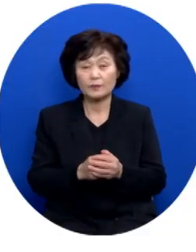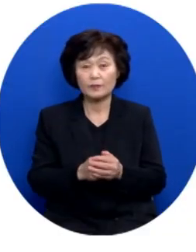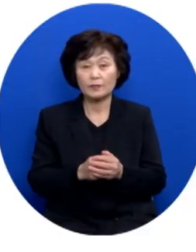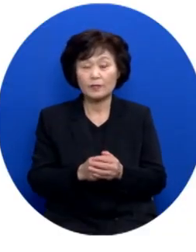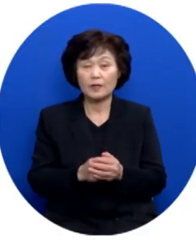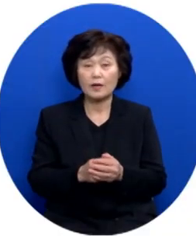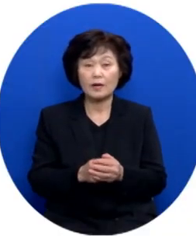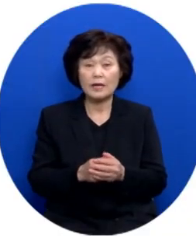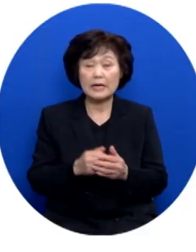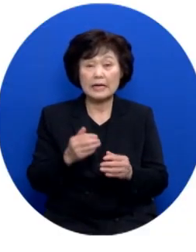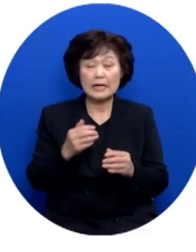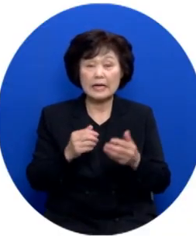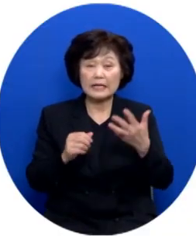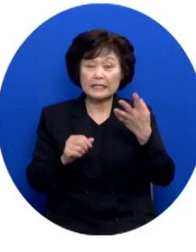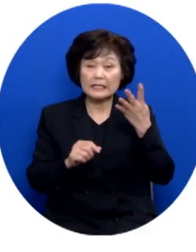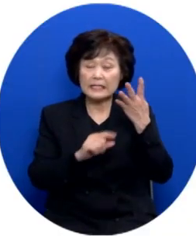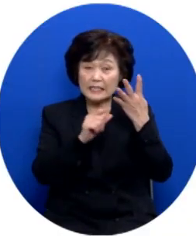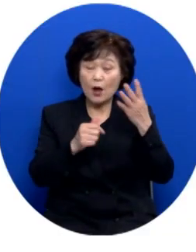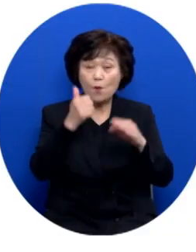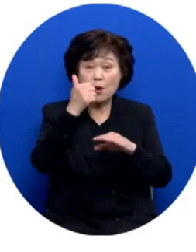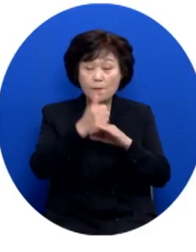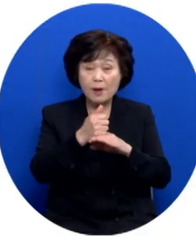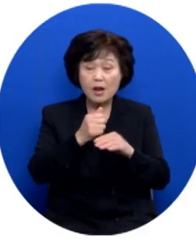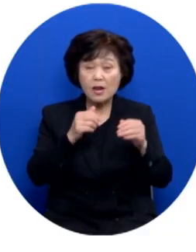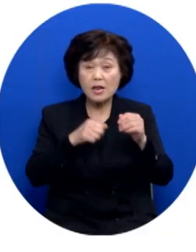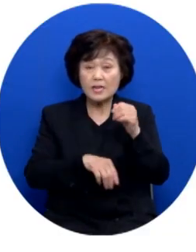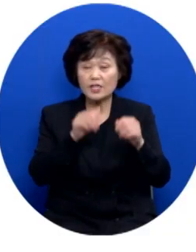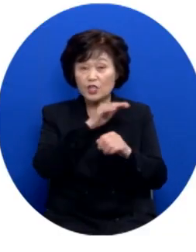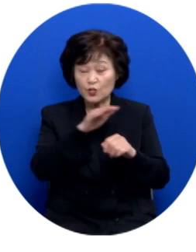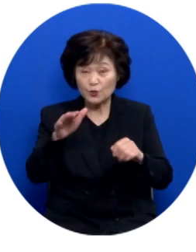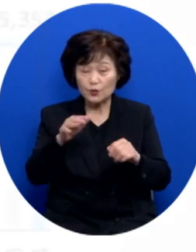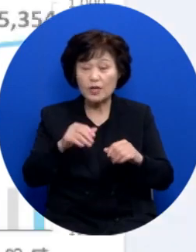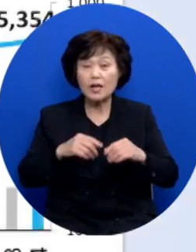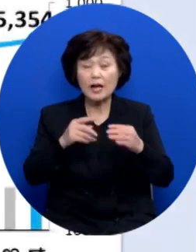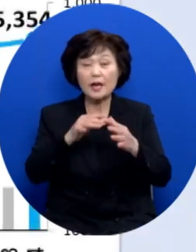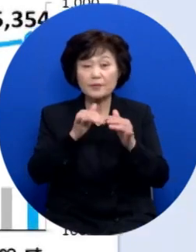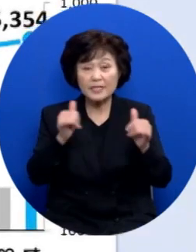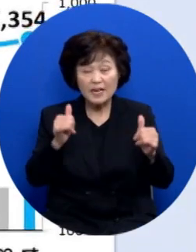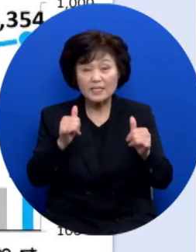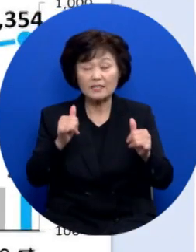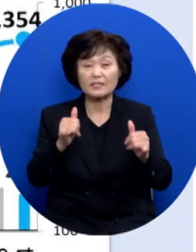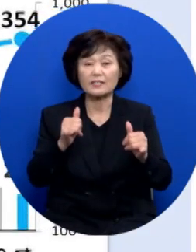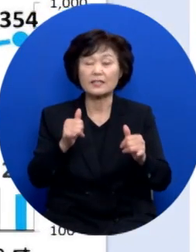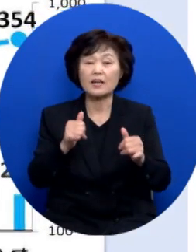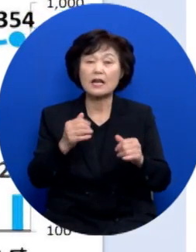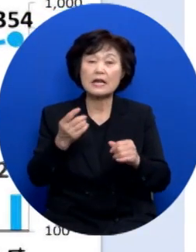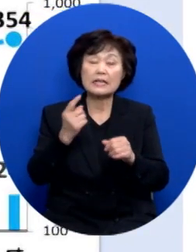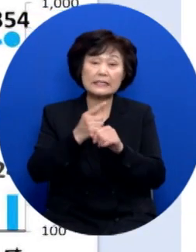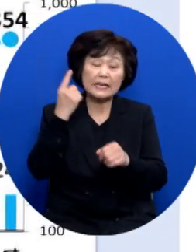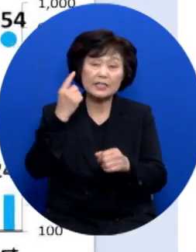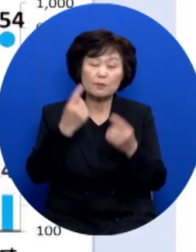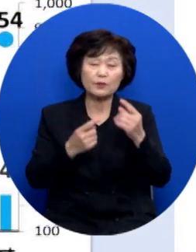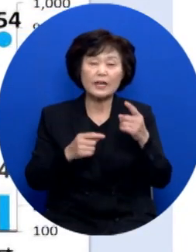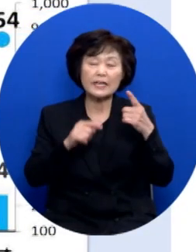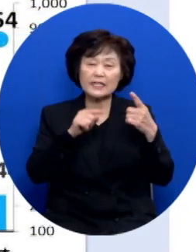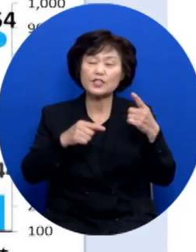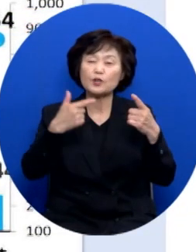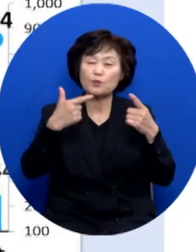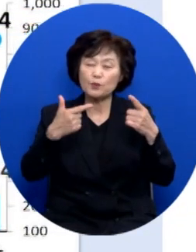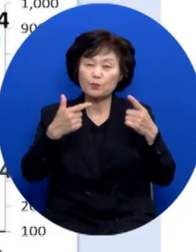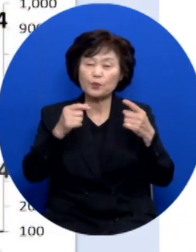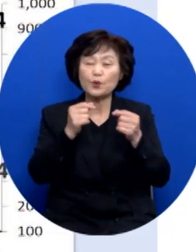고용노동부에 따르면 지난달 말 기준 고용보험 상시 가입자는 1,535만 4천 명으로 지난해보다 1.6%